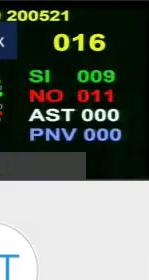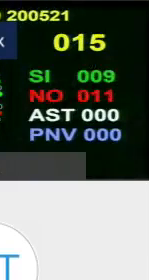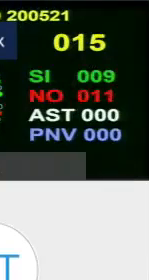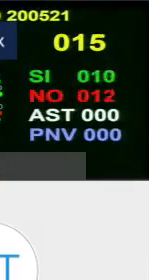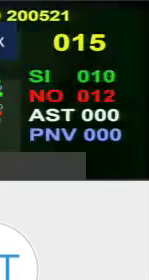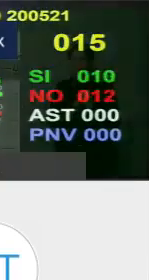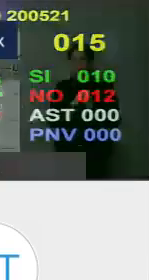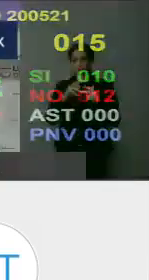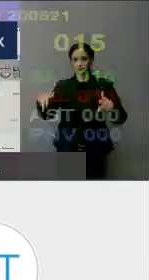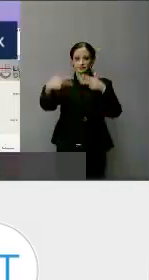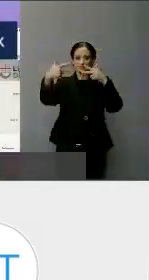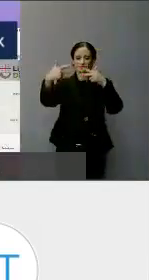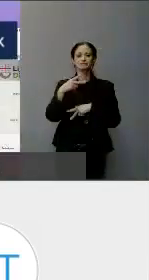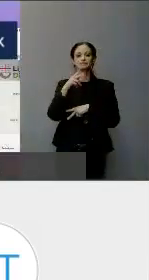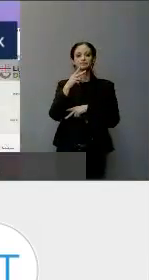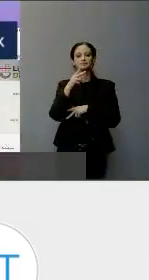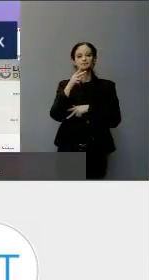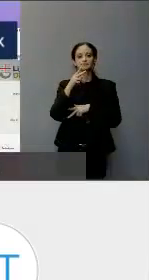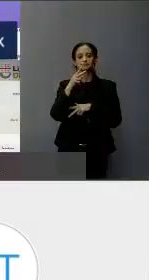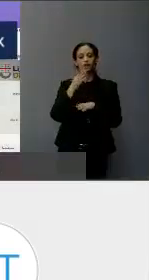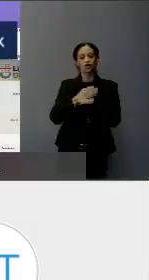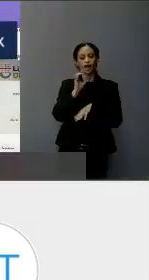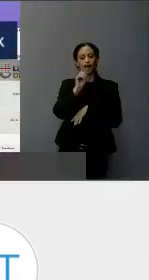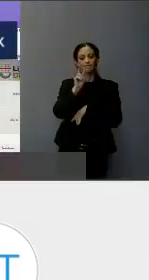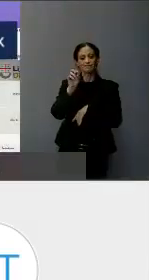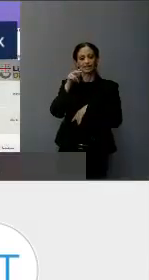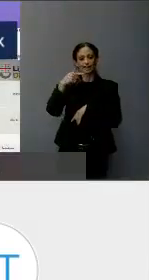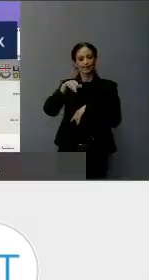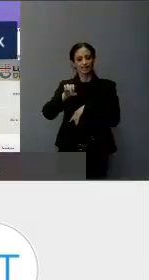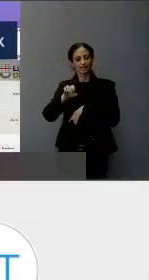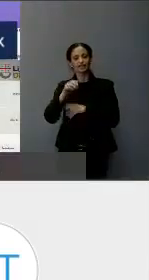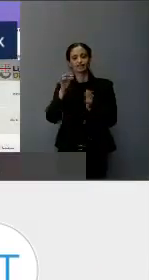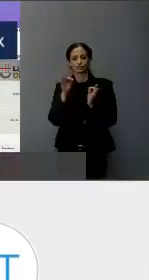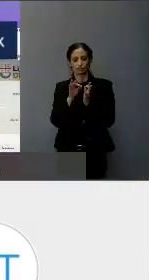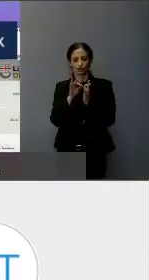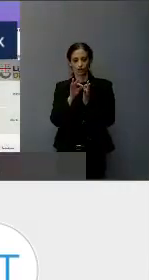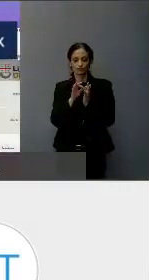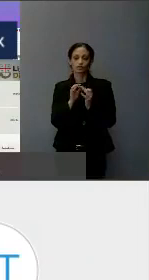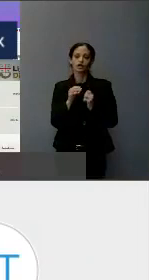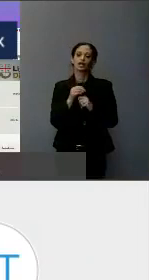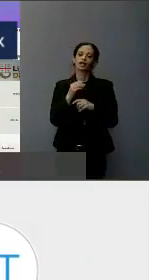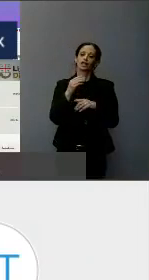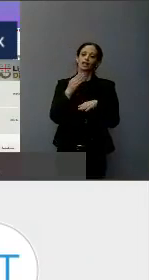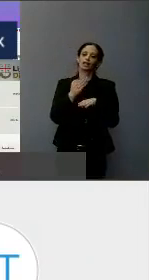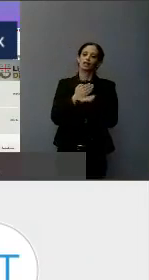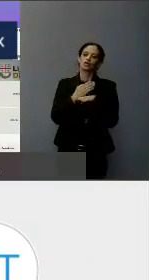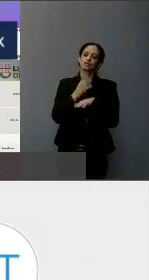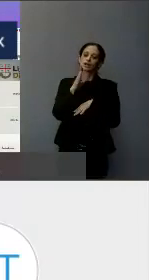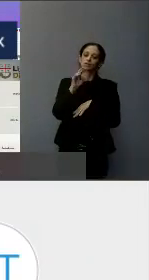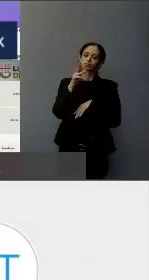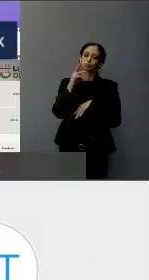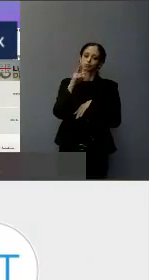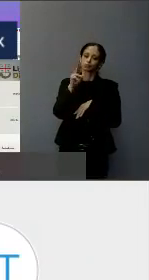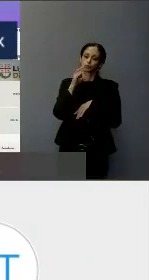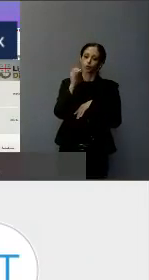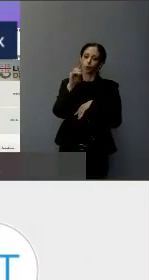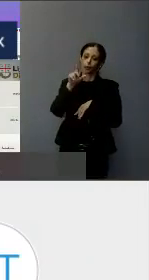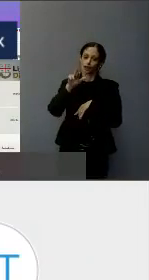da remoto in 238 consiglieri avvenenti vorremmo le consigliera bruccoleri